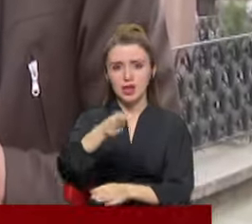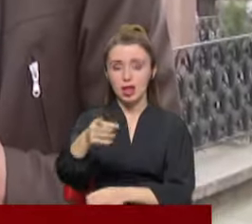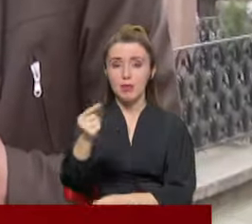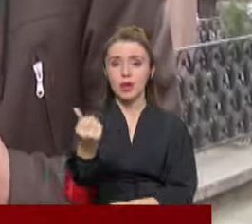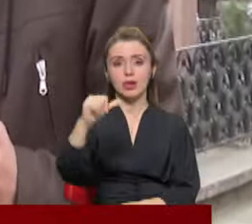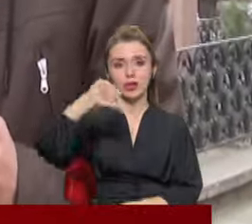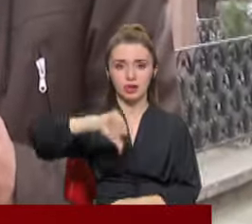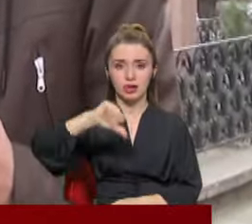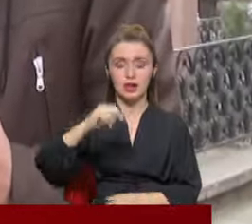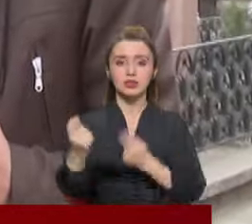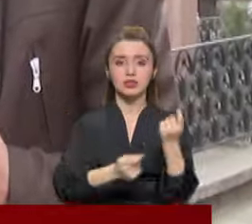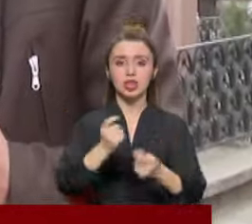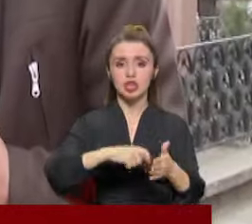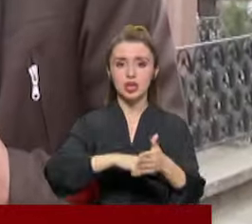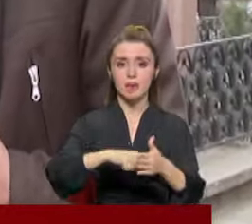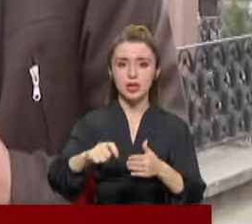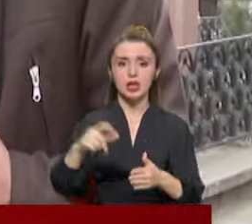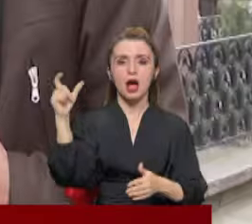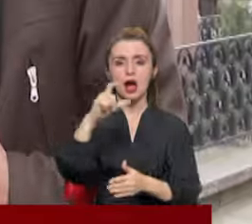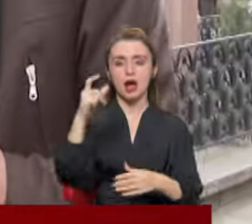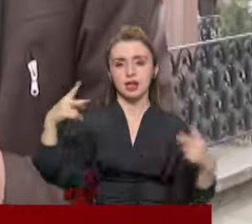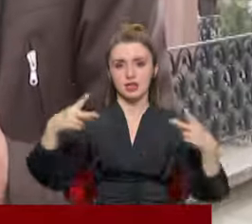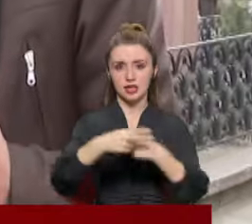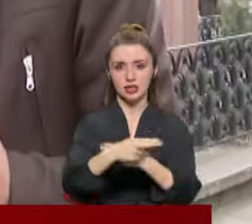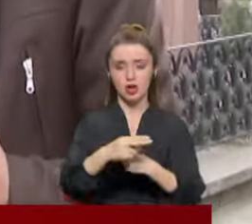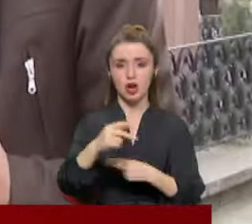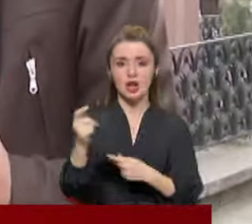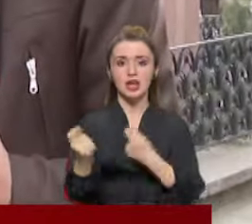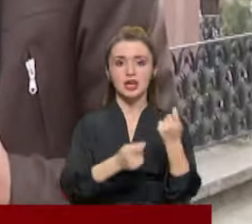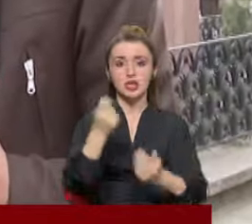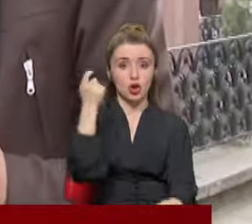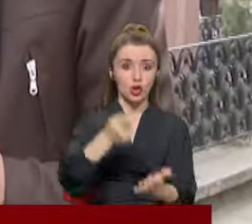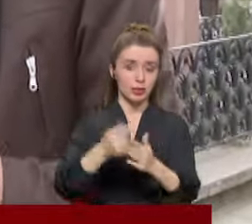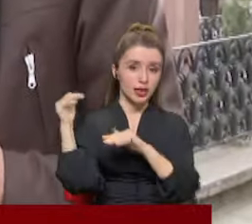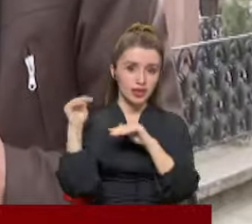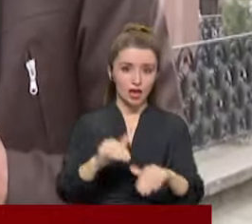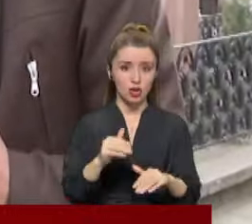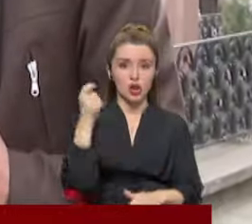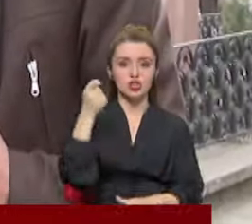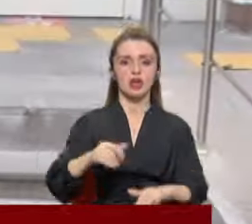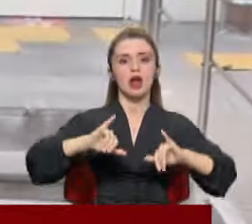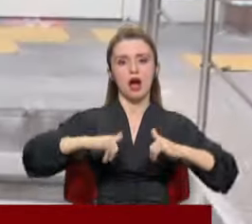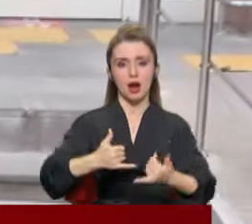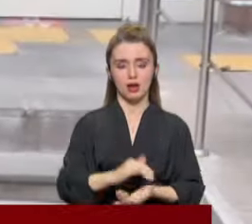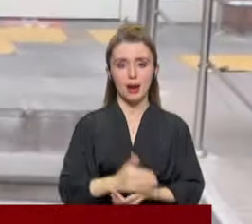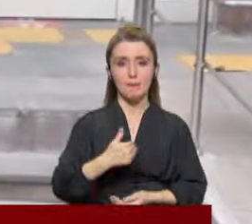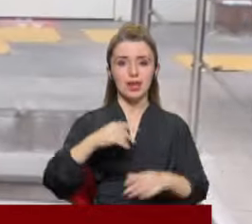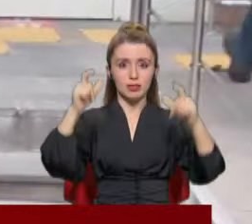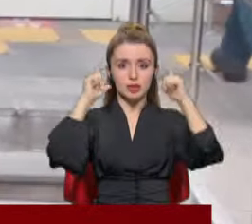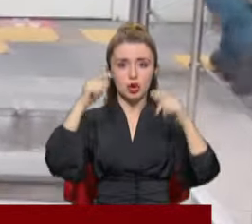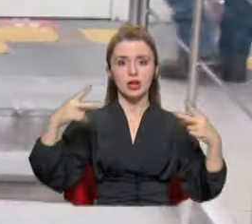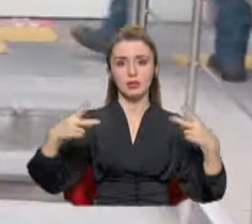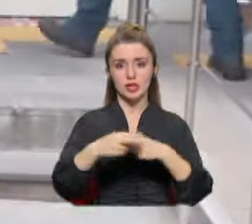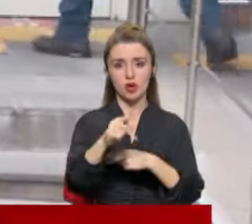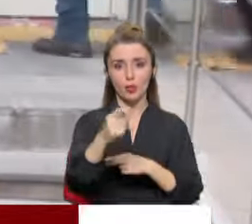parayı alamıyor. Çalışanın maaşından ay ay kesilen o para iş ödenmeye geldiğinde şartlar ağırlaşıyor. Benim sigortamdan